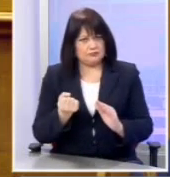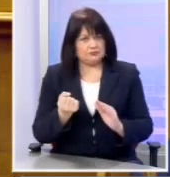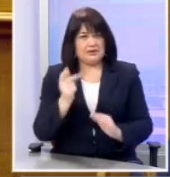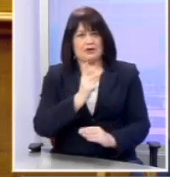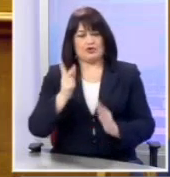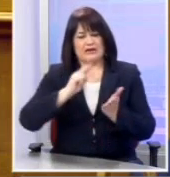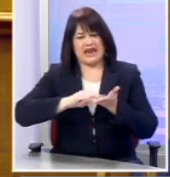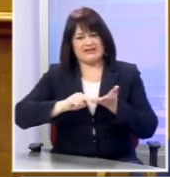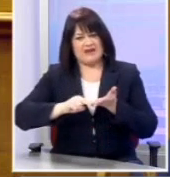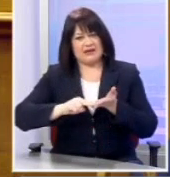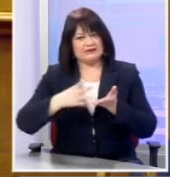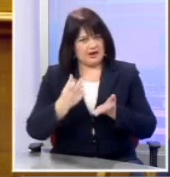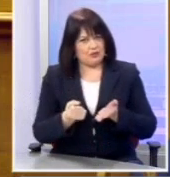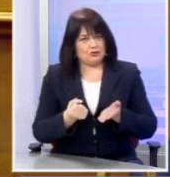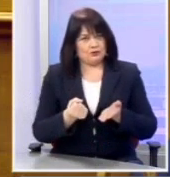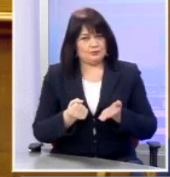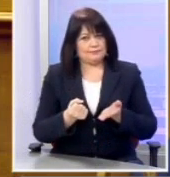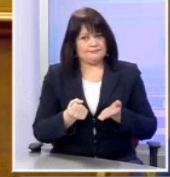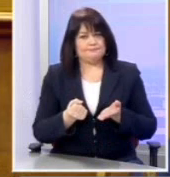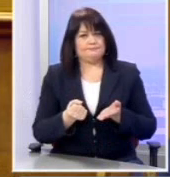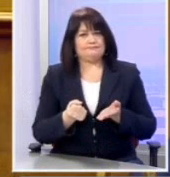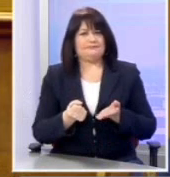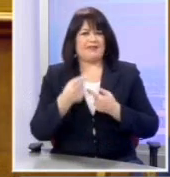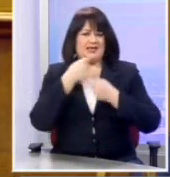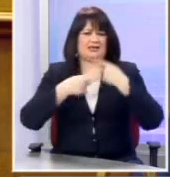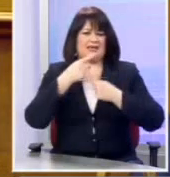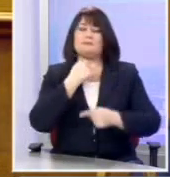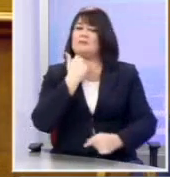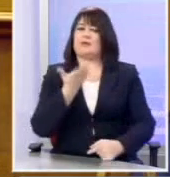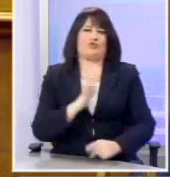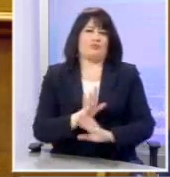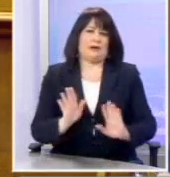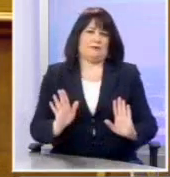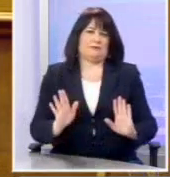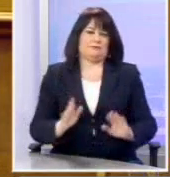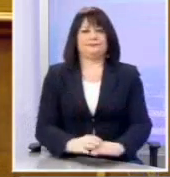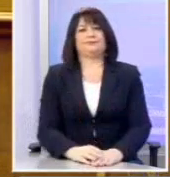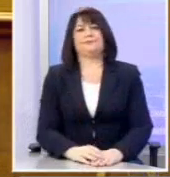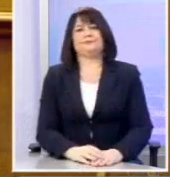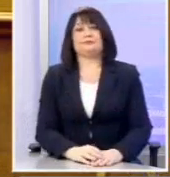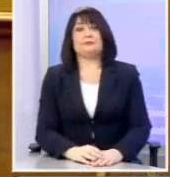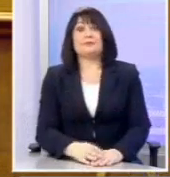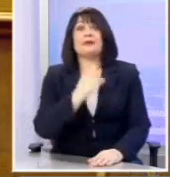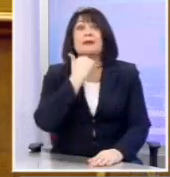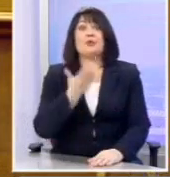κοινωνική ασφάλιση, δεν χωρούν υπεκφυγές. Δεν υπάρχει κανένα